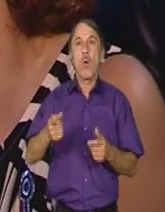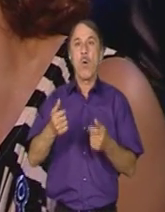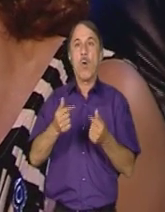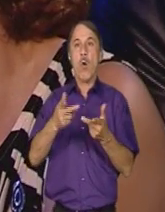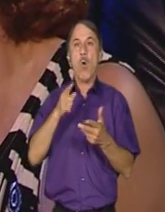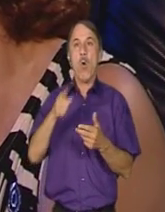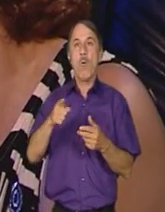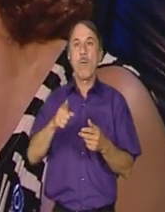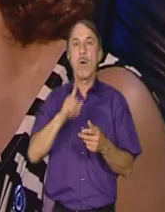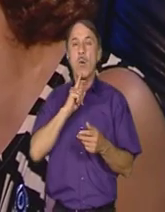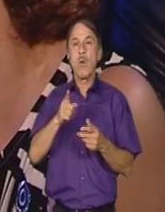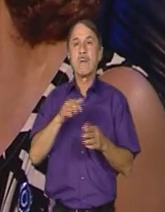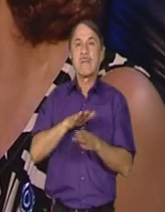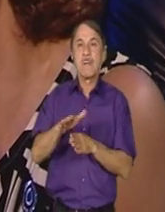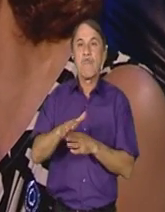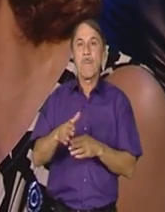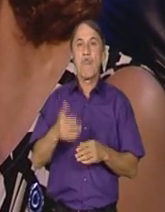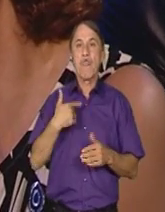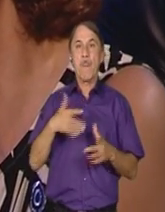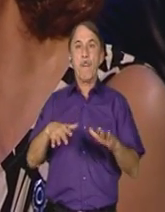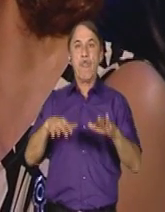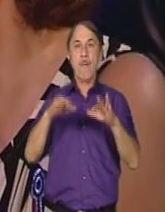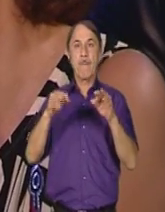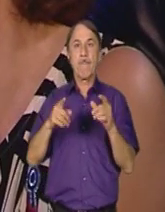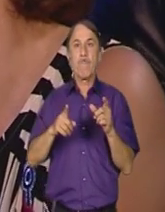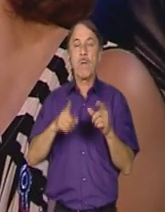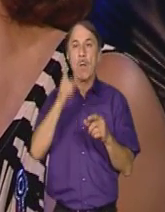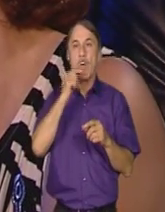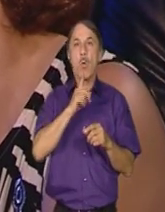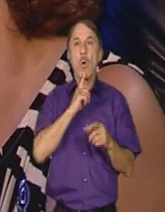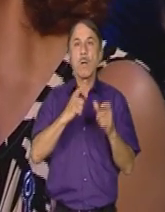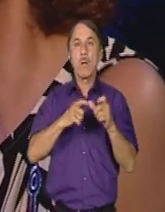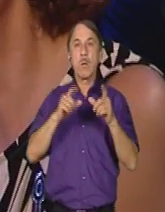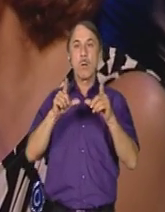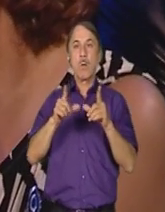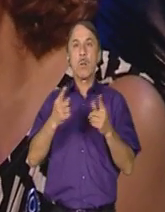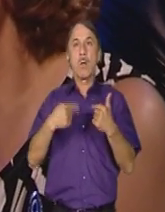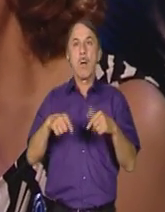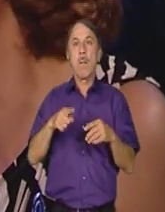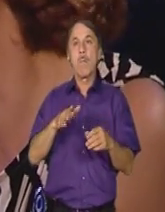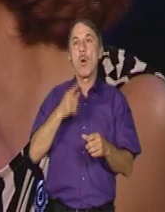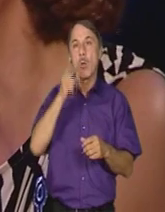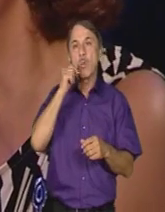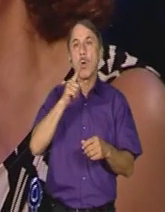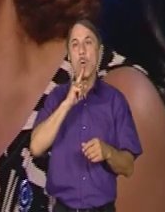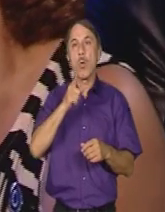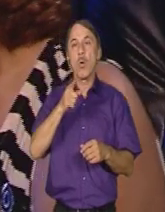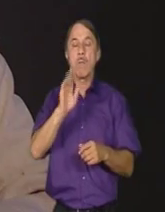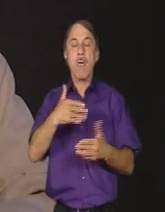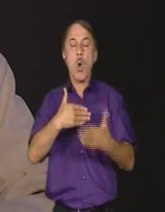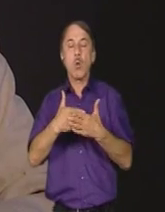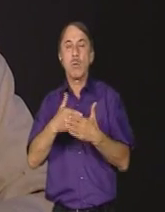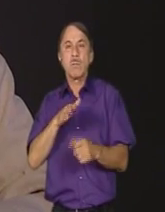glasali za taj ustav. Dakle, i dalje ima mnogo onih koji su protiv tog ustava, nekako i nazivaju